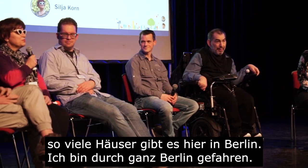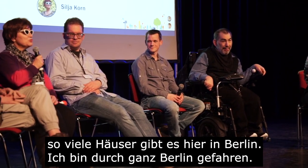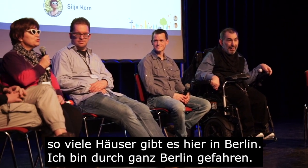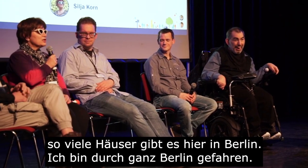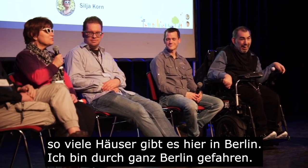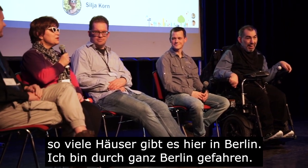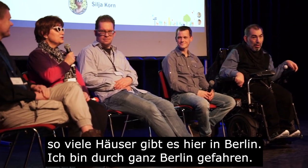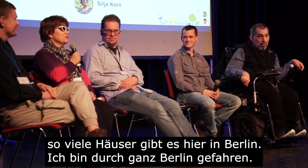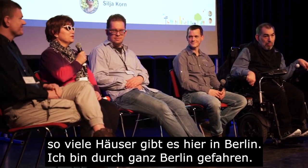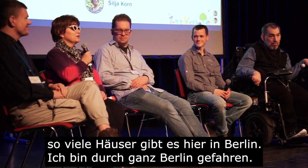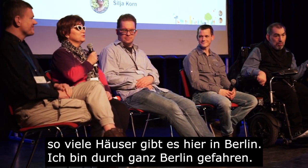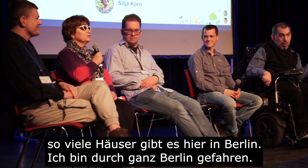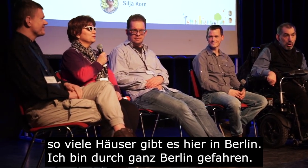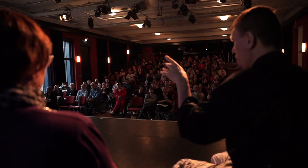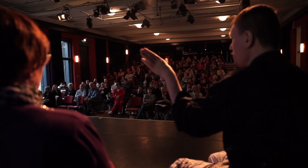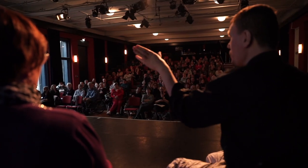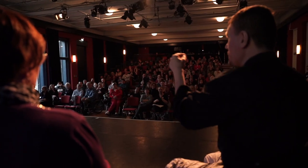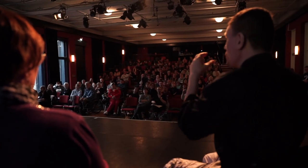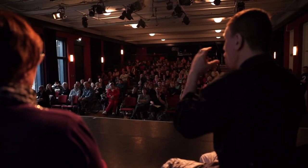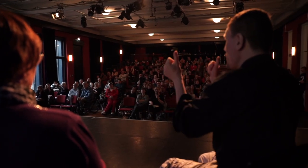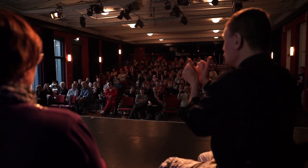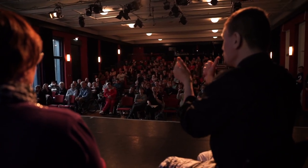Ich bin durch ganz Berlin gefahren.